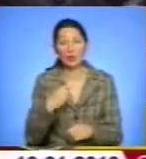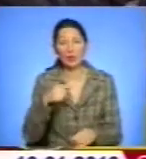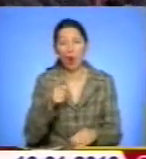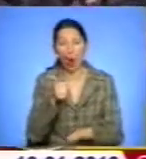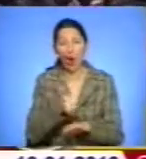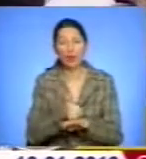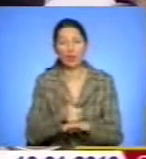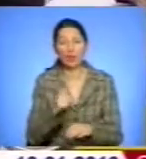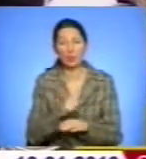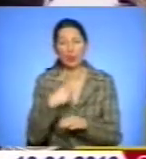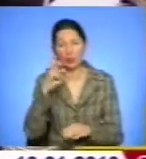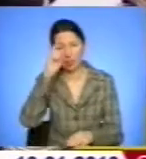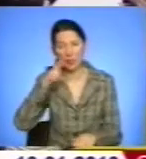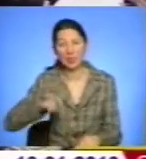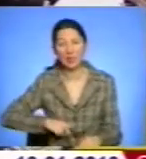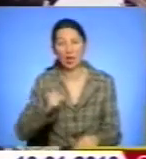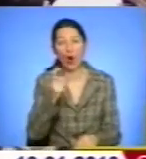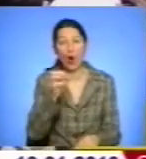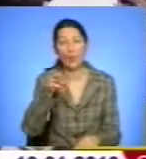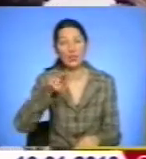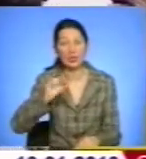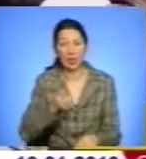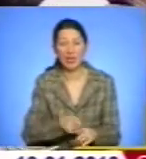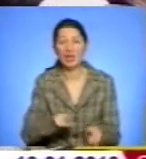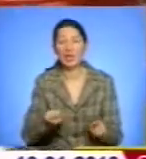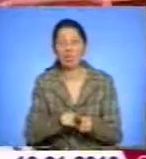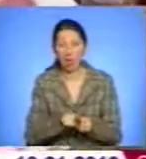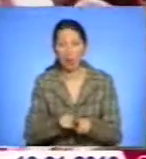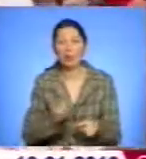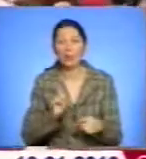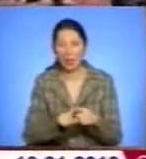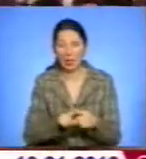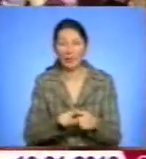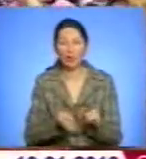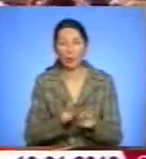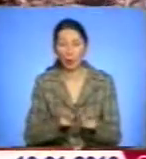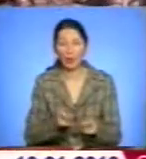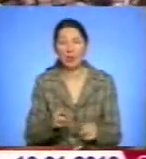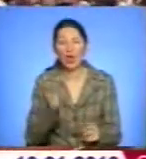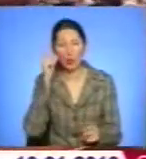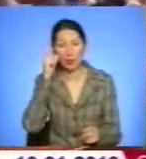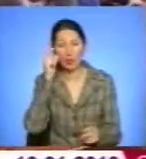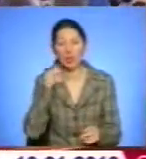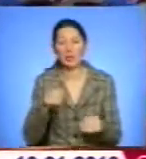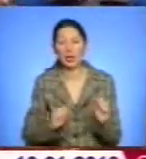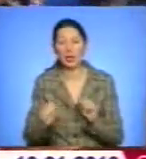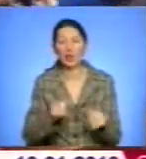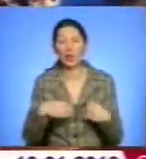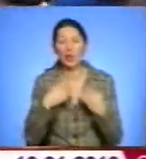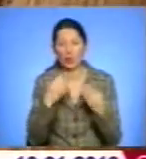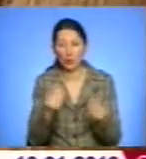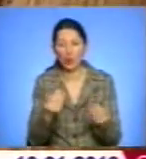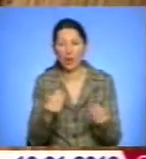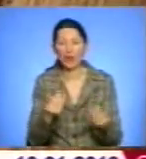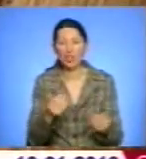Хоптяна, який також долучився до приготування різдвяної страви. Керівнику краю вручили сертифікат, який засвідчує встановлення рекорду